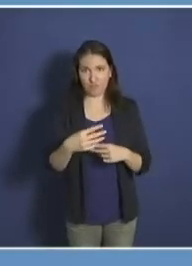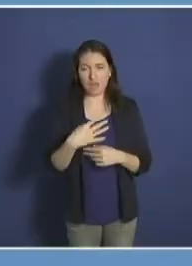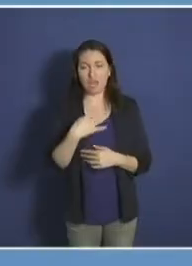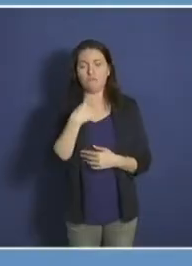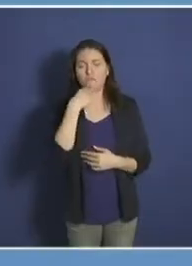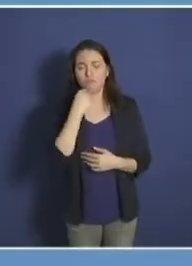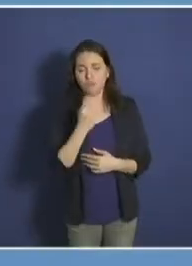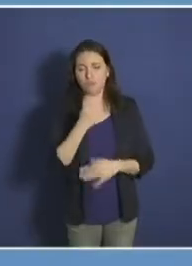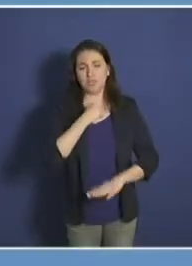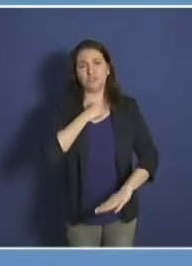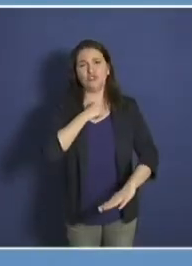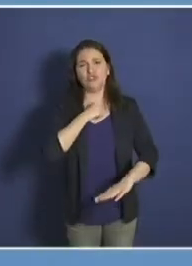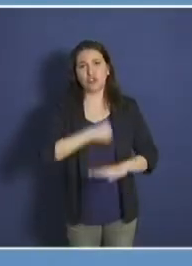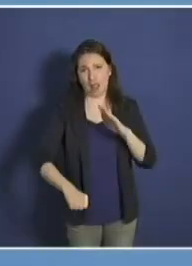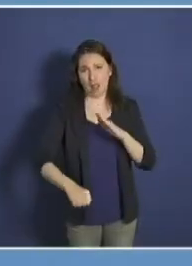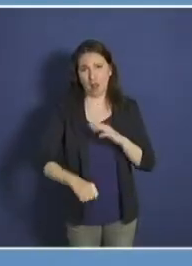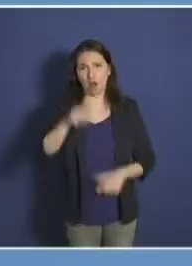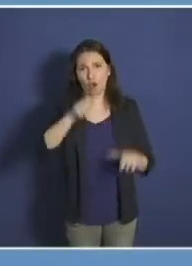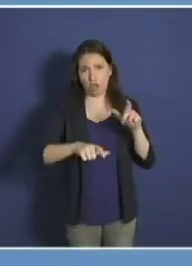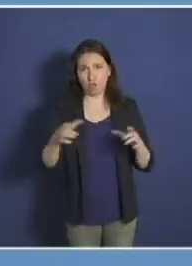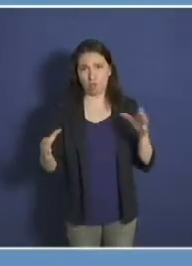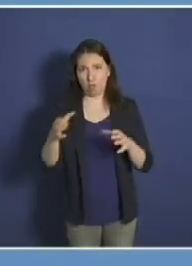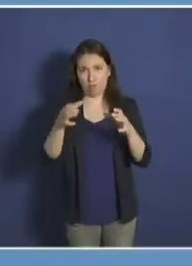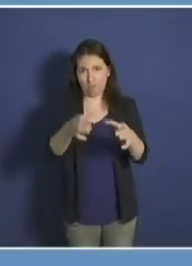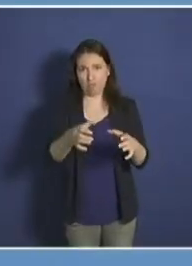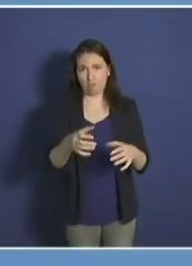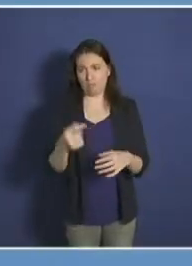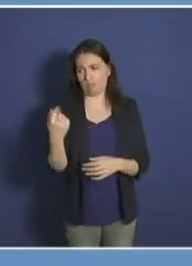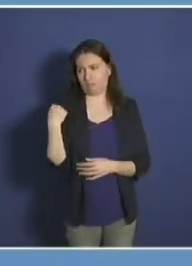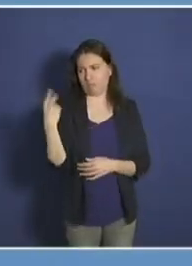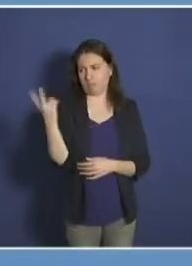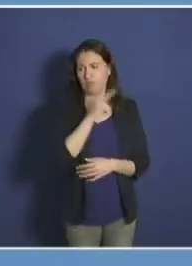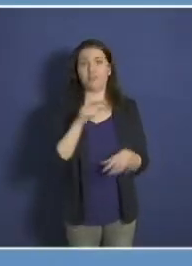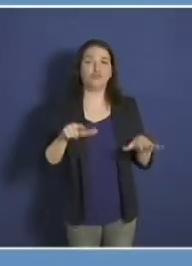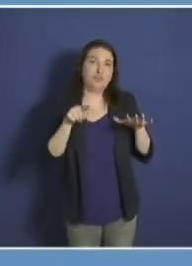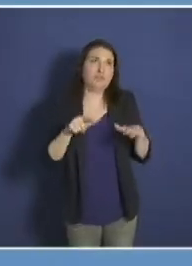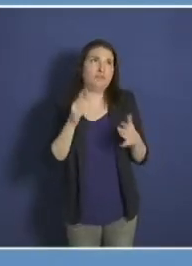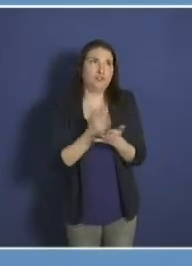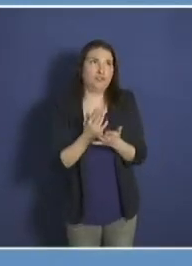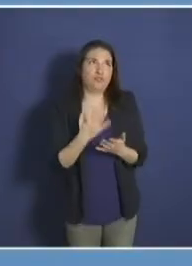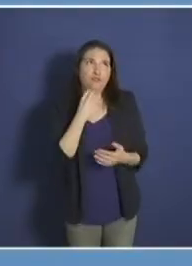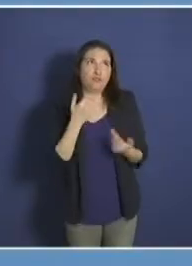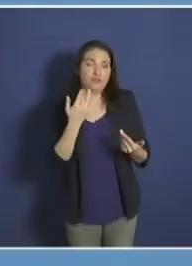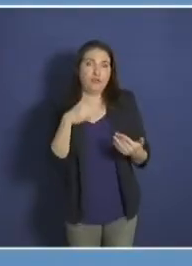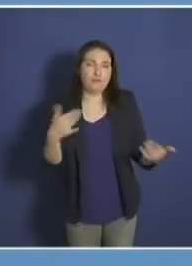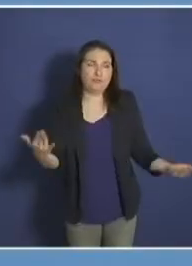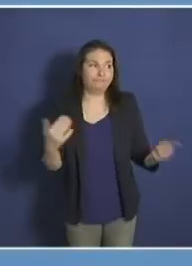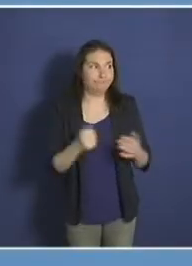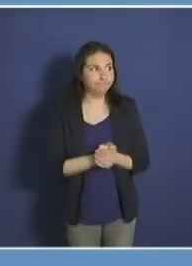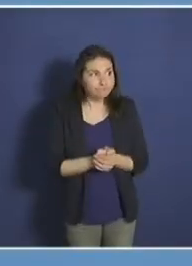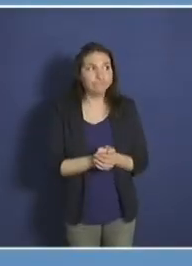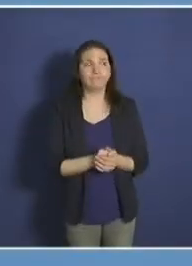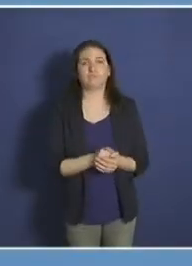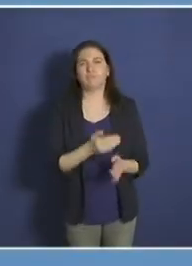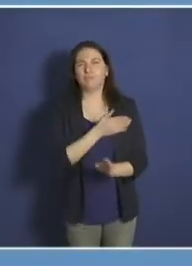geht. Aber das hatte ich mir 2017 schon gewünscht. Und dann hat sie